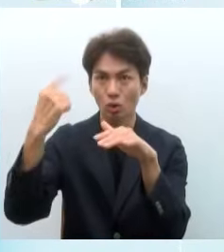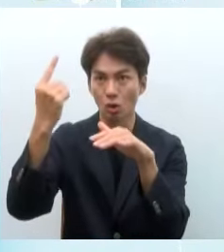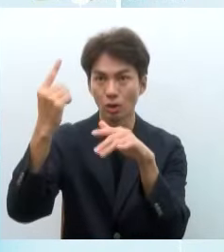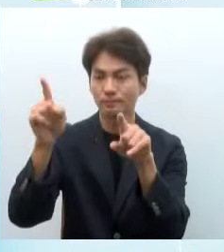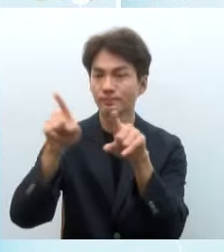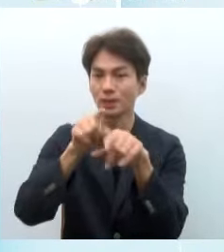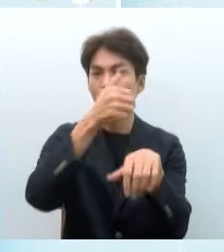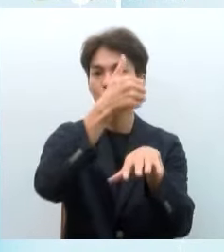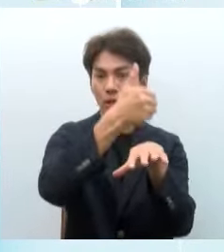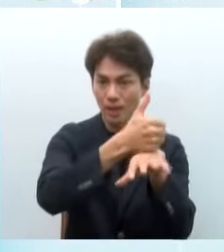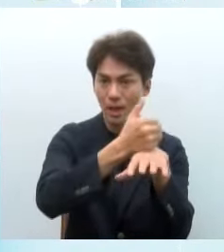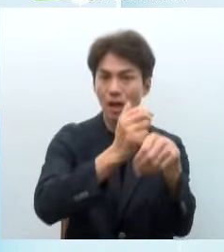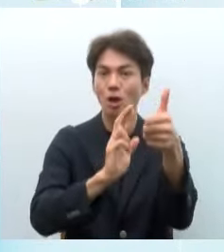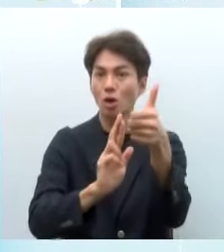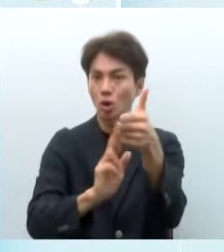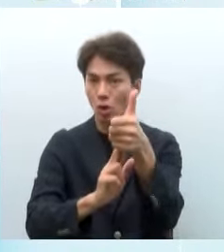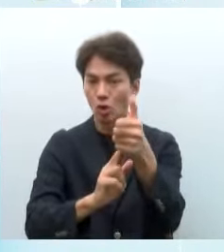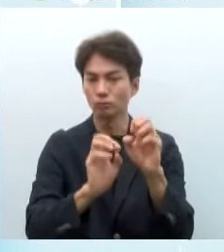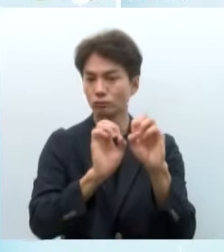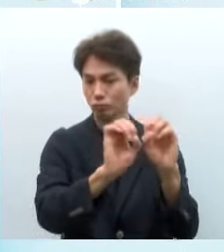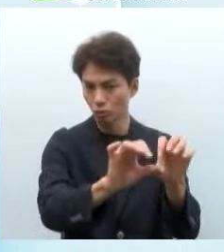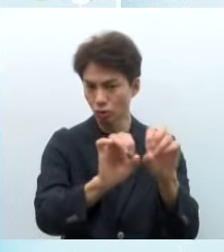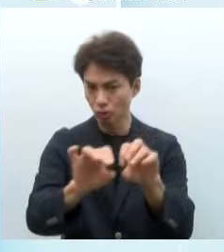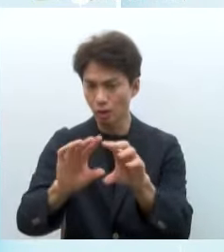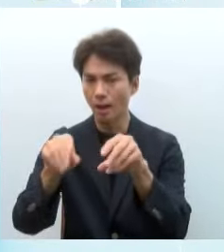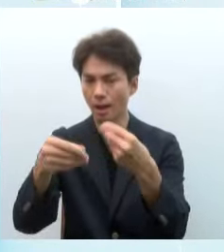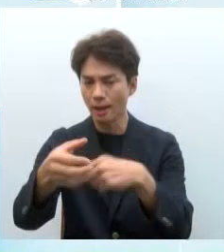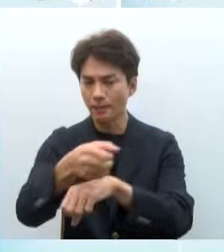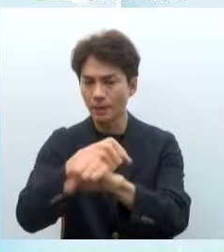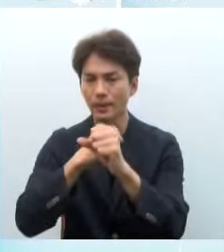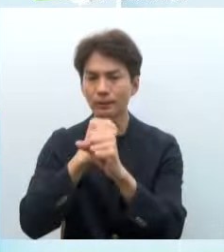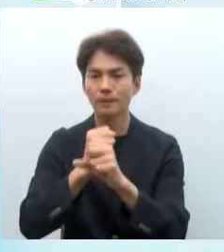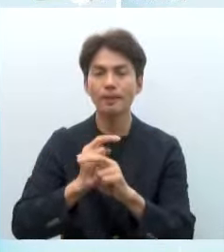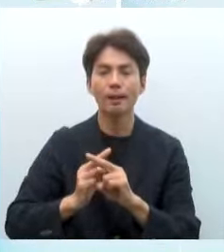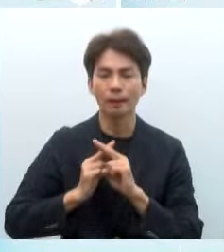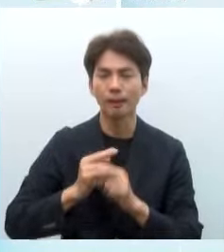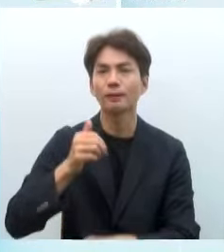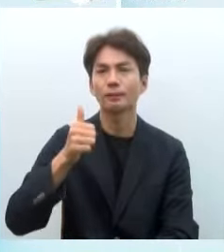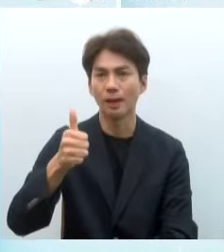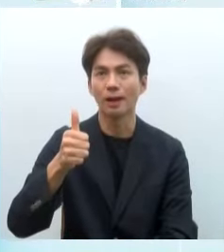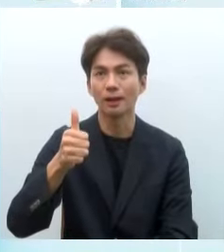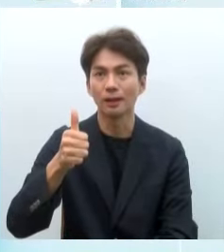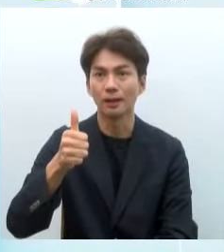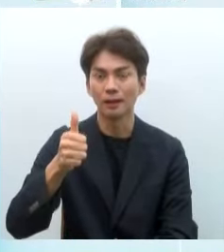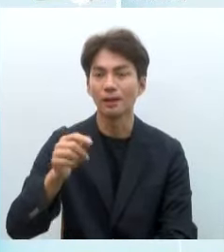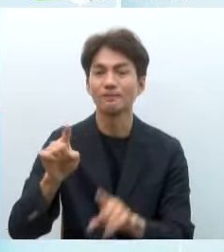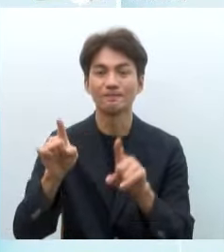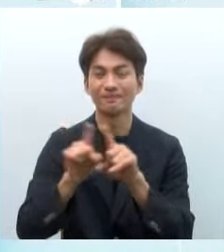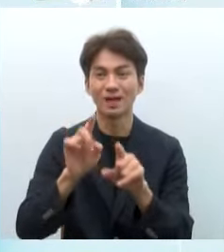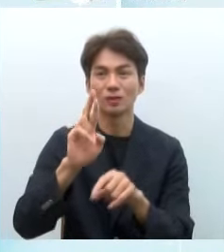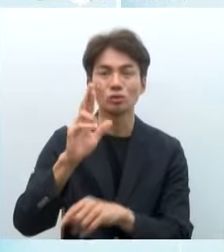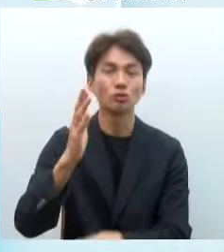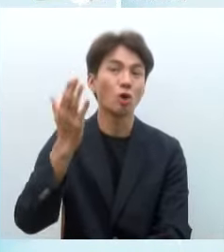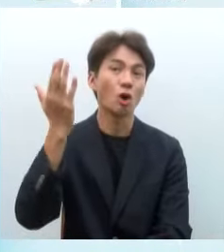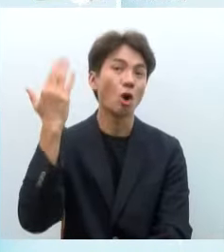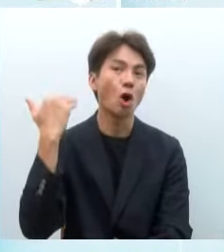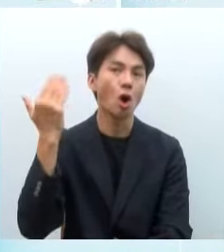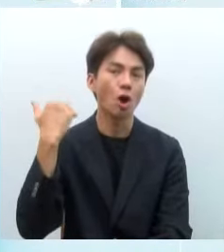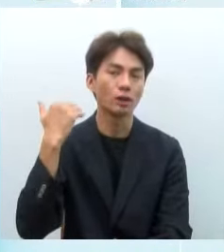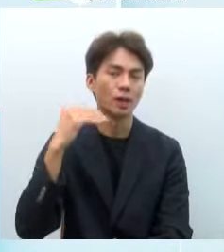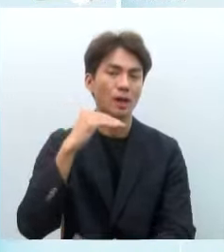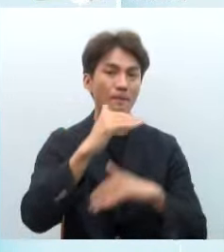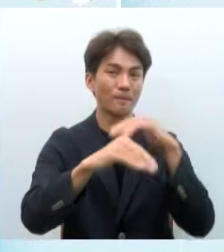ผอ.และรองผอ.โรงเรียนไปก่อนเพื่อให้ปฏิบัติหน้าที่ได้นะครับซึ่งรุ่นนี้ถือว่าเป็นรุ่นต่างจากรุ่นก่อนๆที่ว่ารุ่นก่อนนั้นพัฒนาก่อน